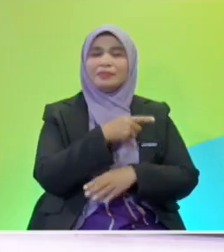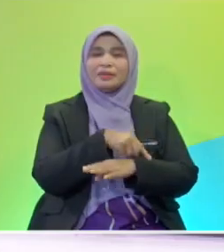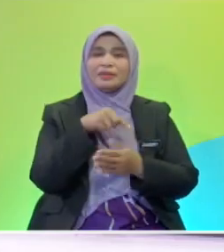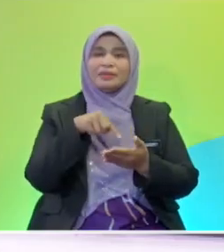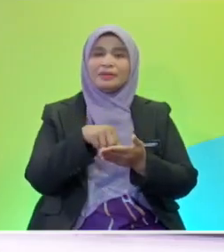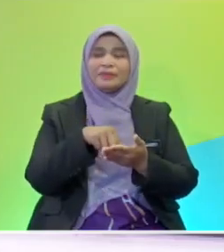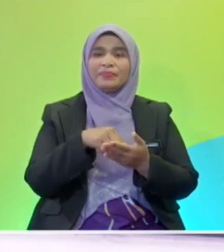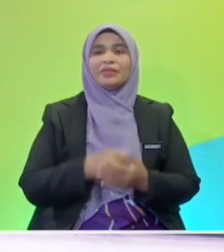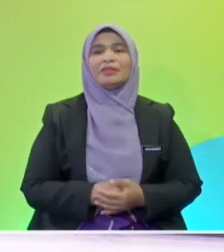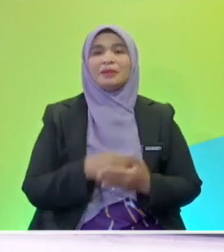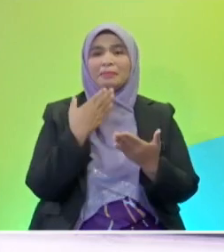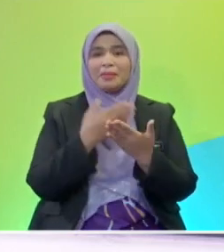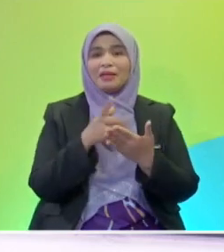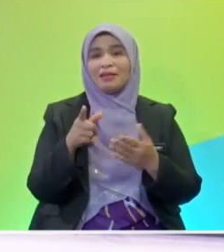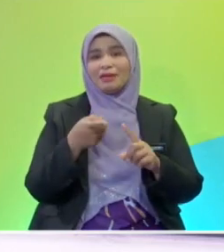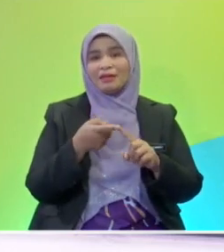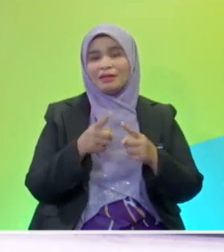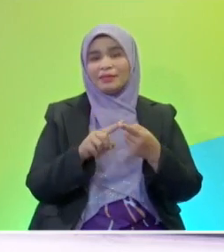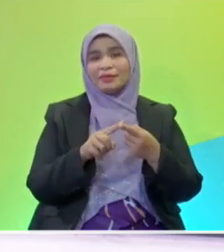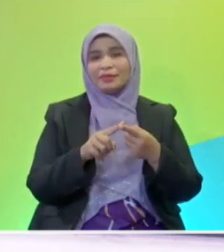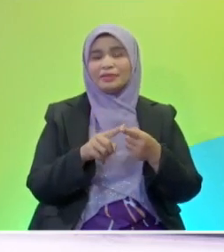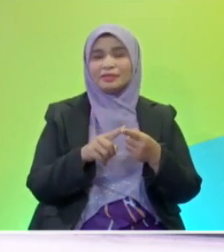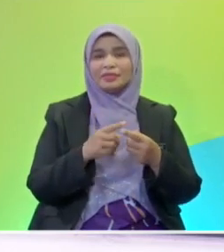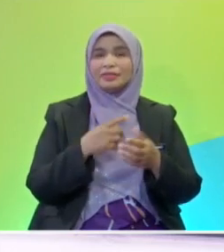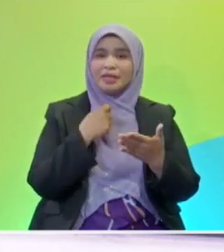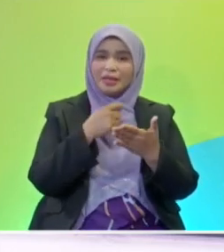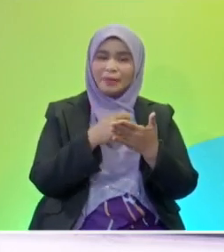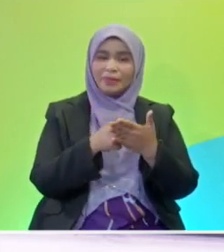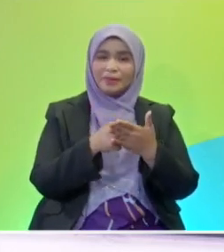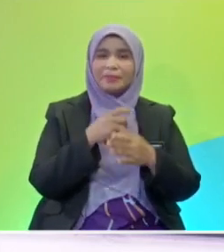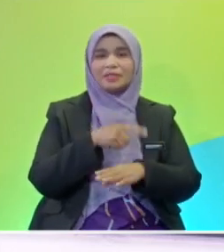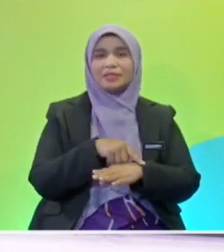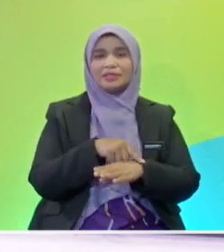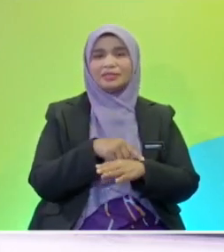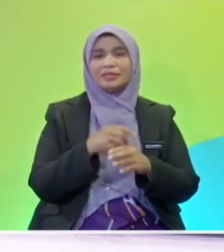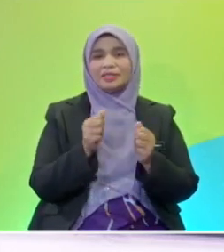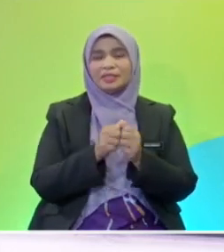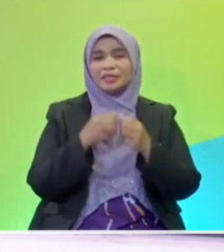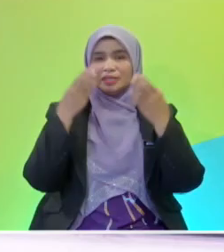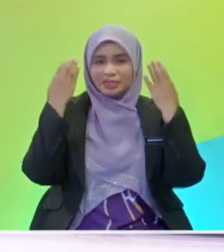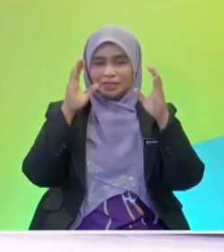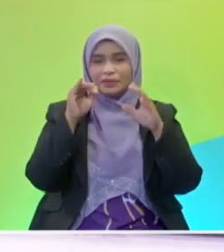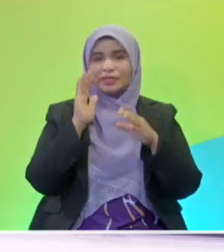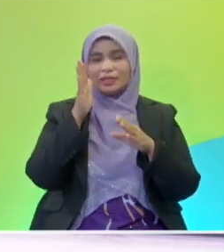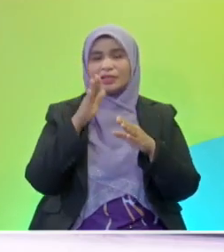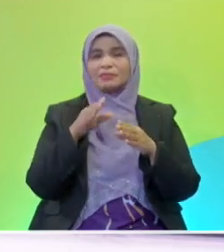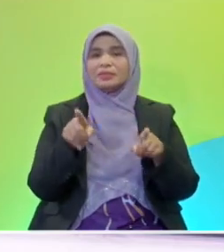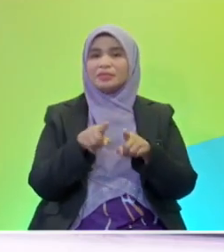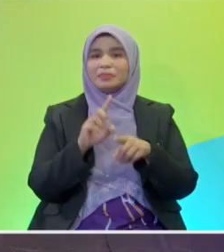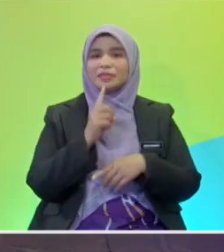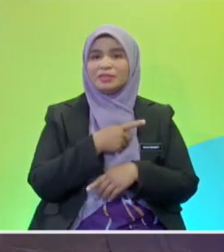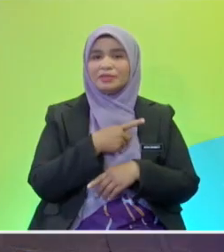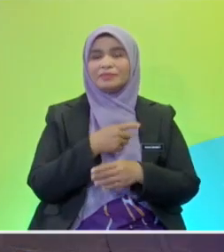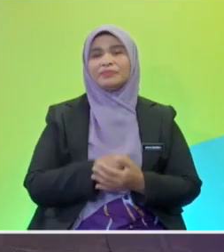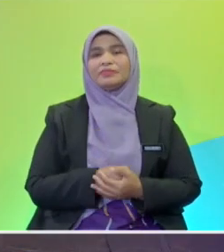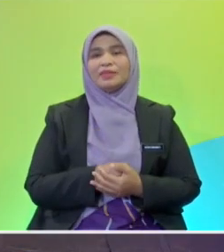Baiklah kawan-kawan sekarang ni tibalah masanya untuk Mira perkenalkan guru penyampai yang bersama dengan kami iaitu Cikgu suhaila Assalamualaikum Cikgu